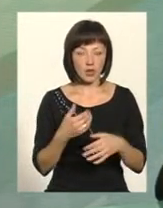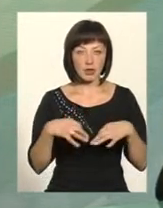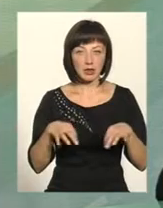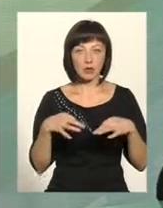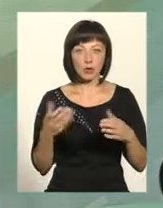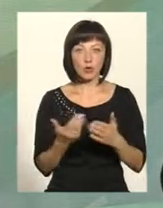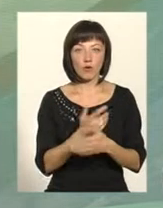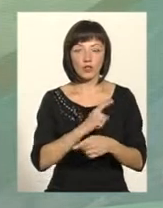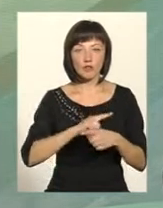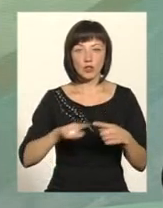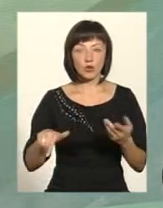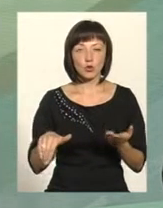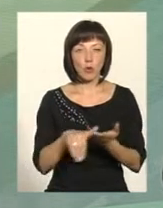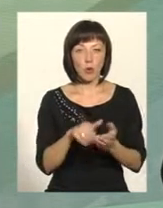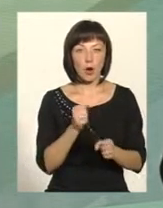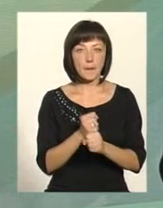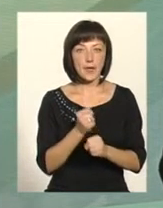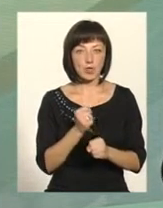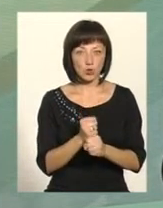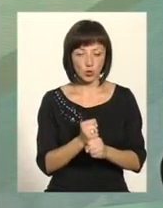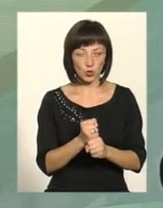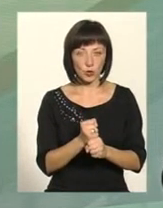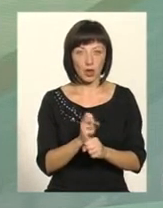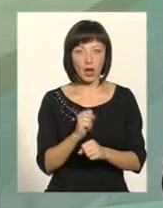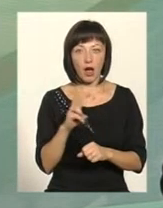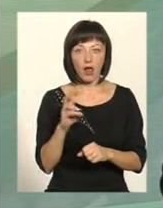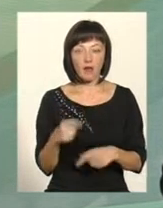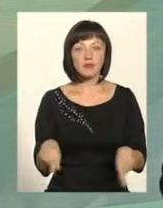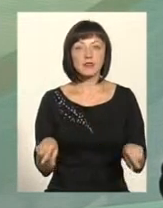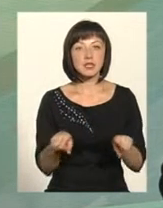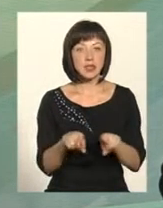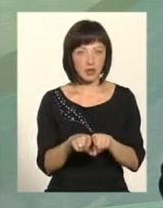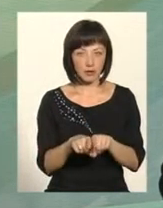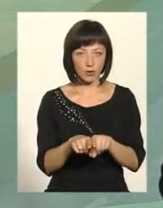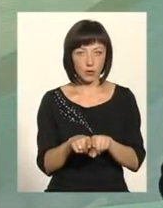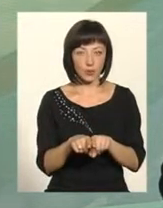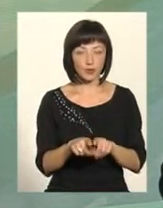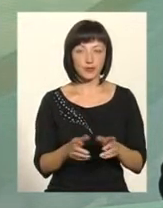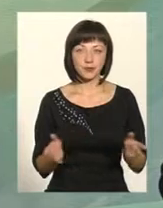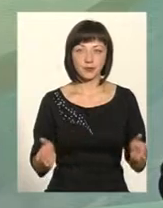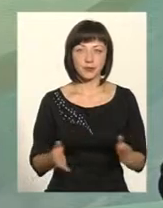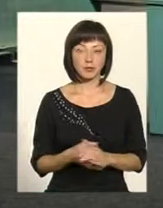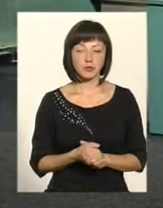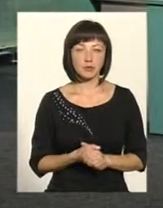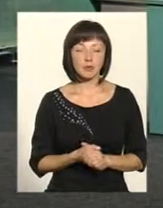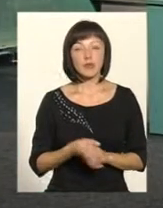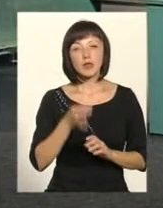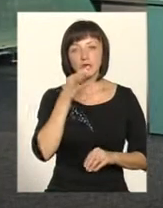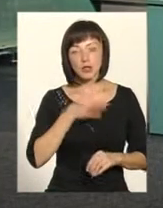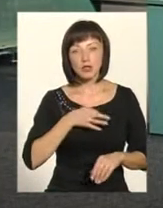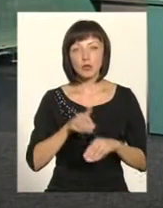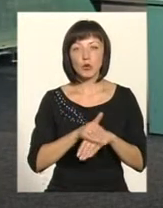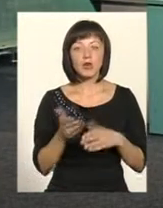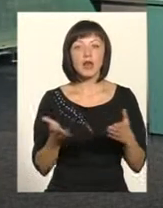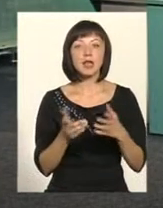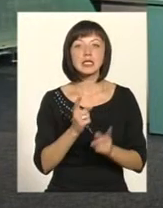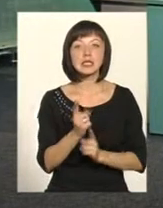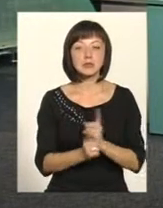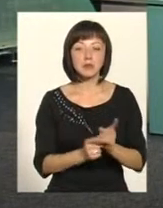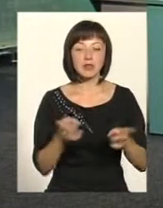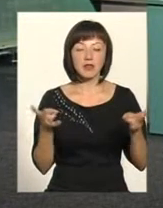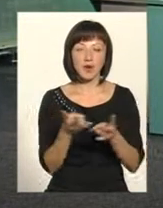транспорт новий, нові швидкі допомоги працюють. Але все рівно... Скажіть, будь ласка, які б зміни все-таки варто